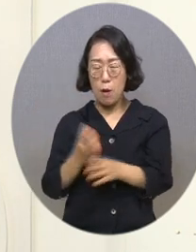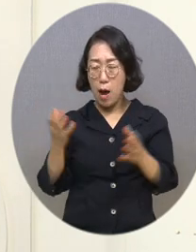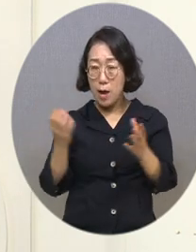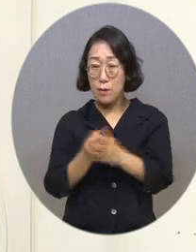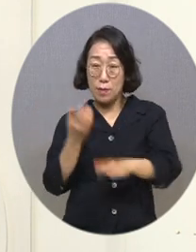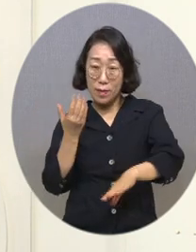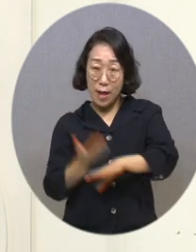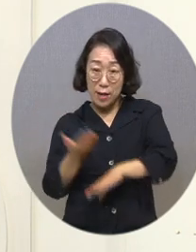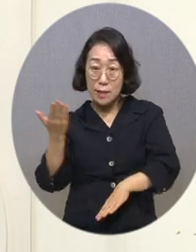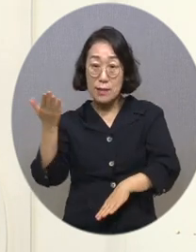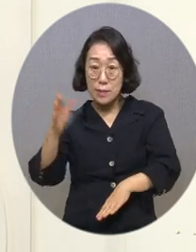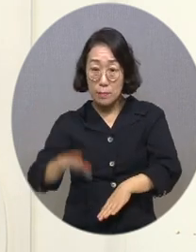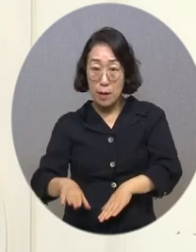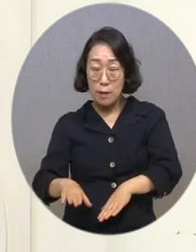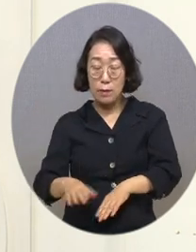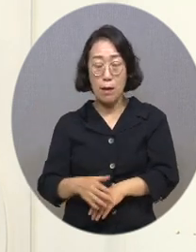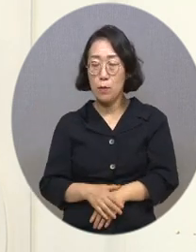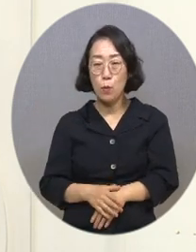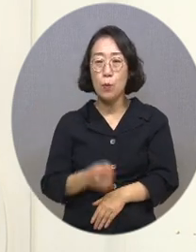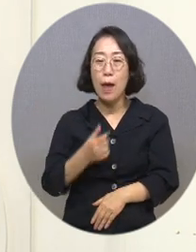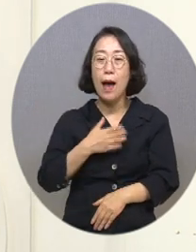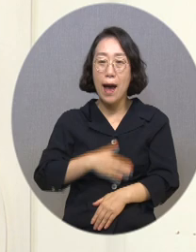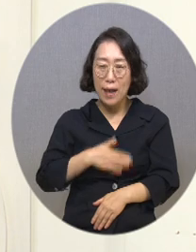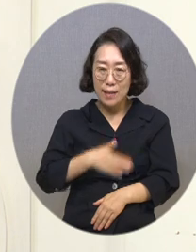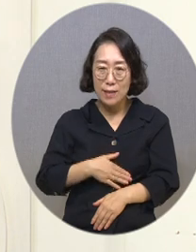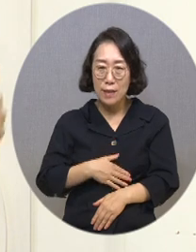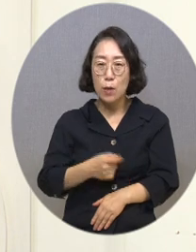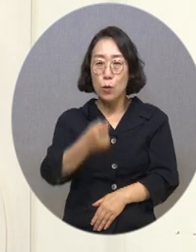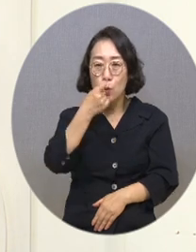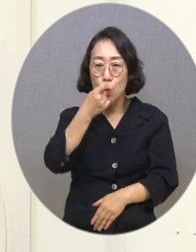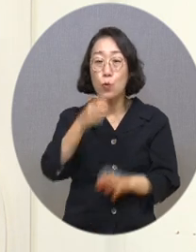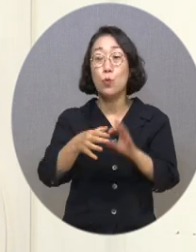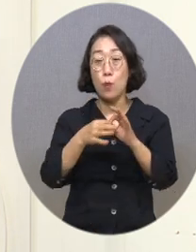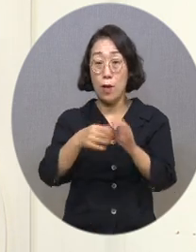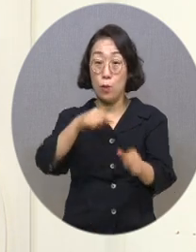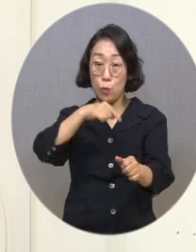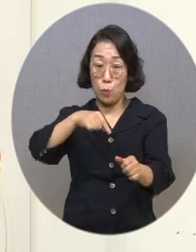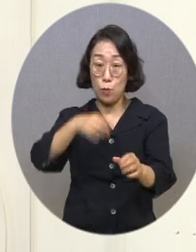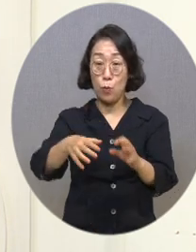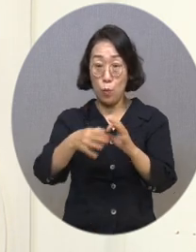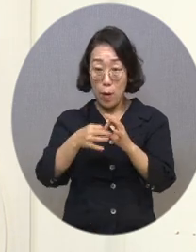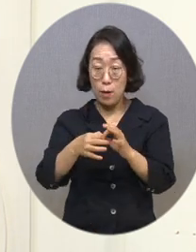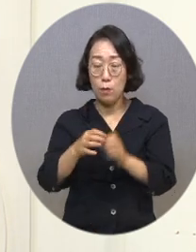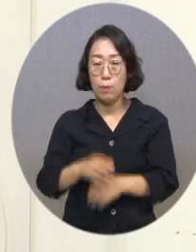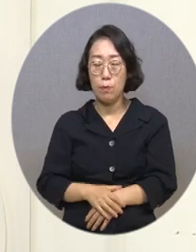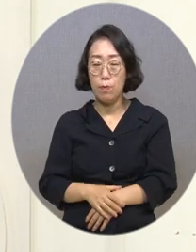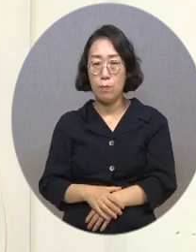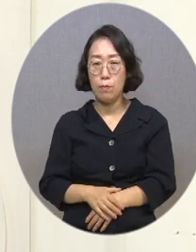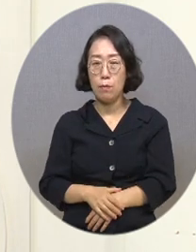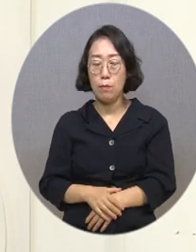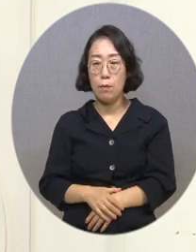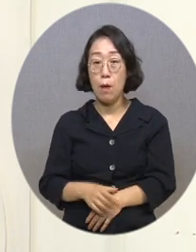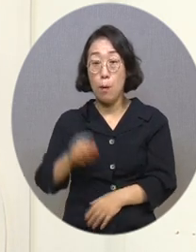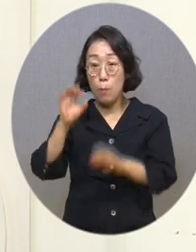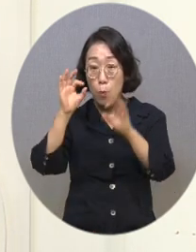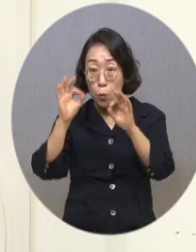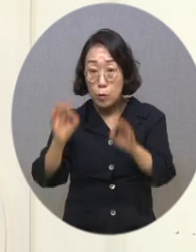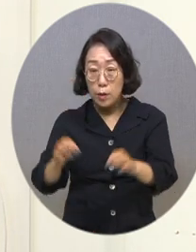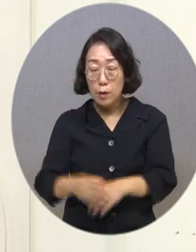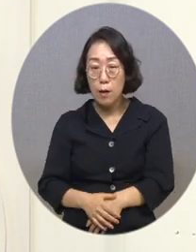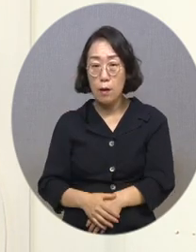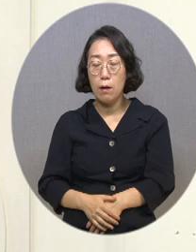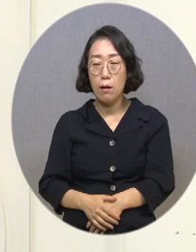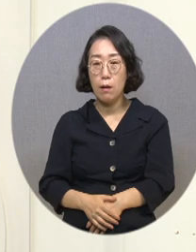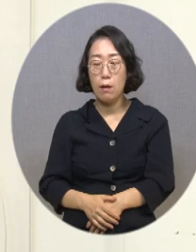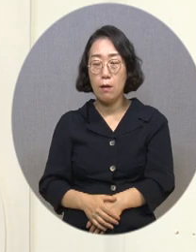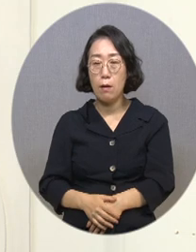약간의 교육 분야이긴 해요. 그래서 제가 알고 있는 이 분야에서의 기업들 브랜딩도 해드리고 하다 보니까 엔잡이라고